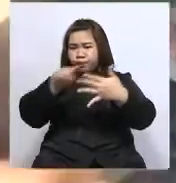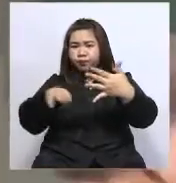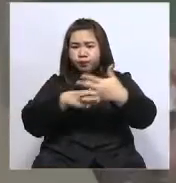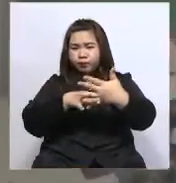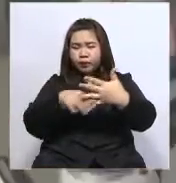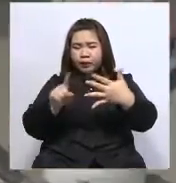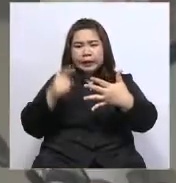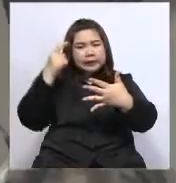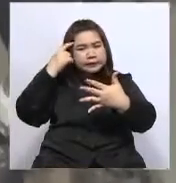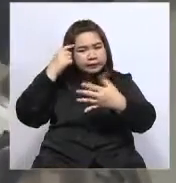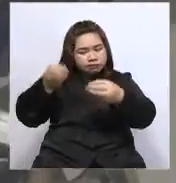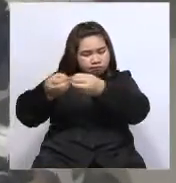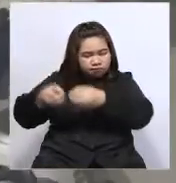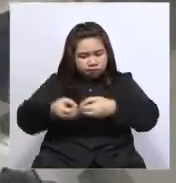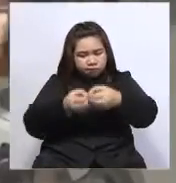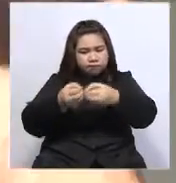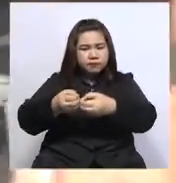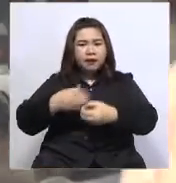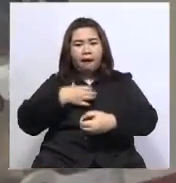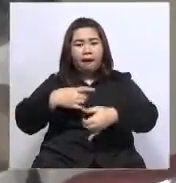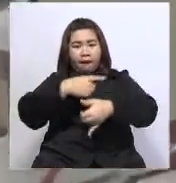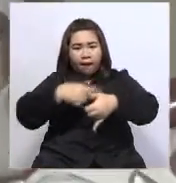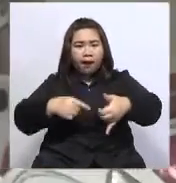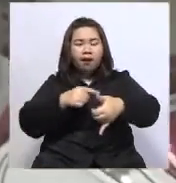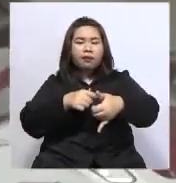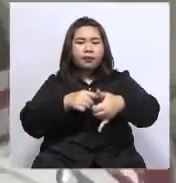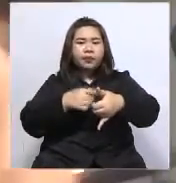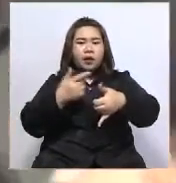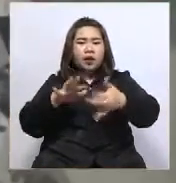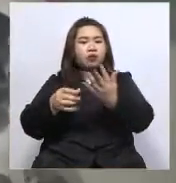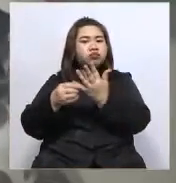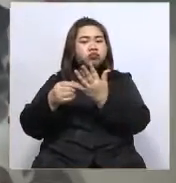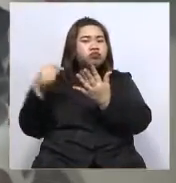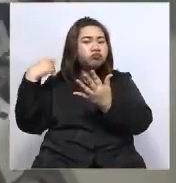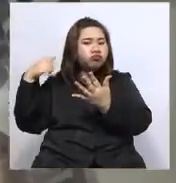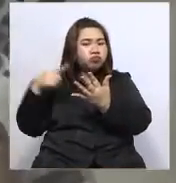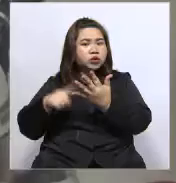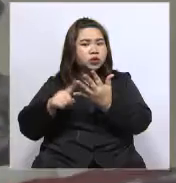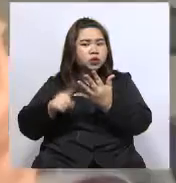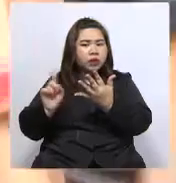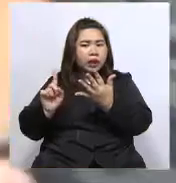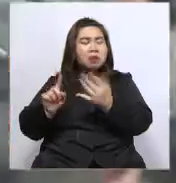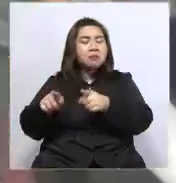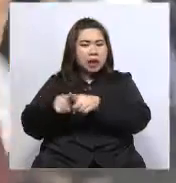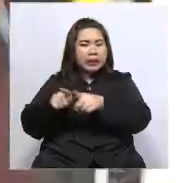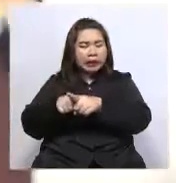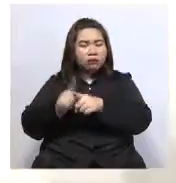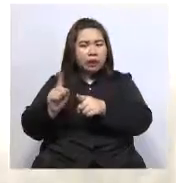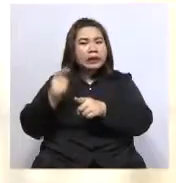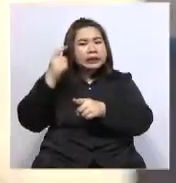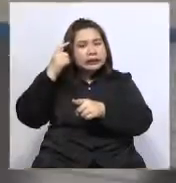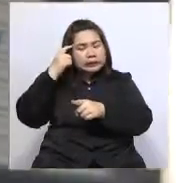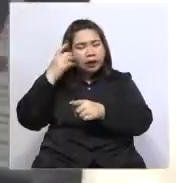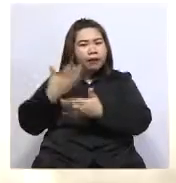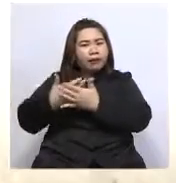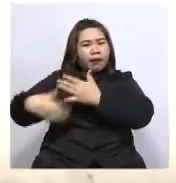าร่วมกันฆ่าผู้อื่นโดยไตร่ตรองไว้ก่อนขณะที่ตัวของนางสาวเบนซ์นะครับถูกตั้งข้อหาเดียวกันก็คือ